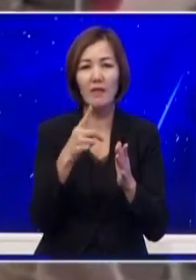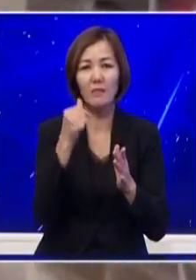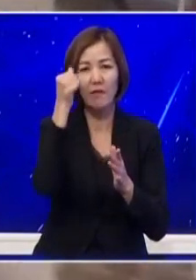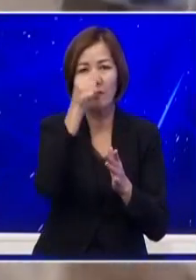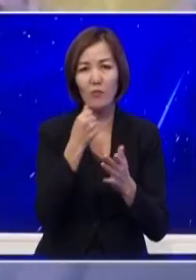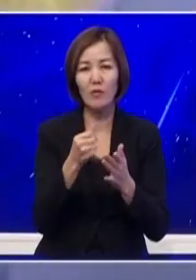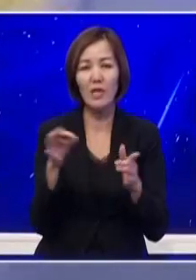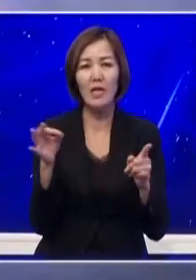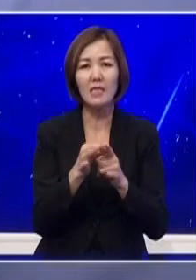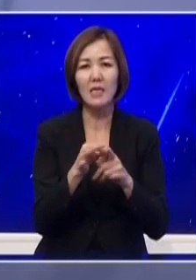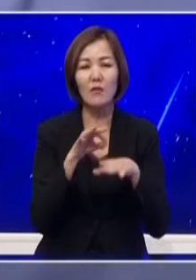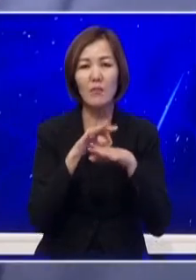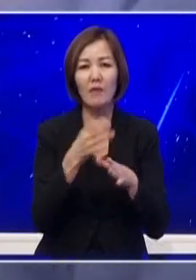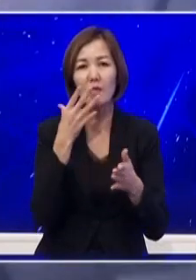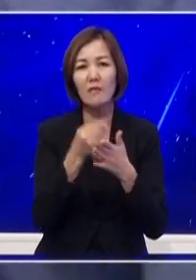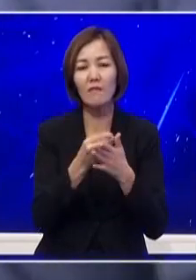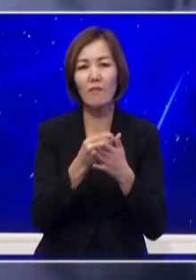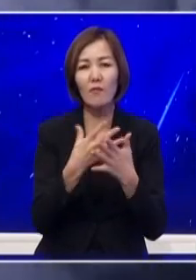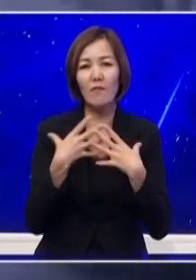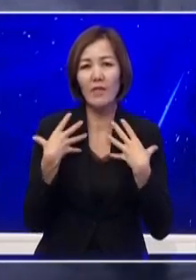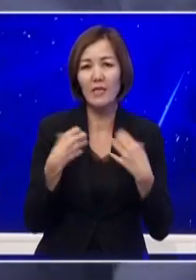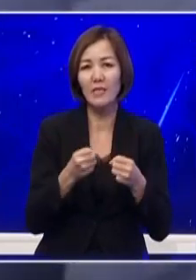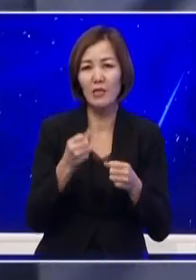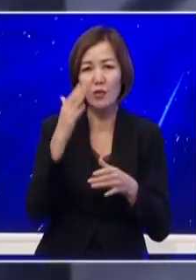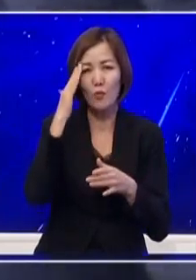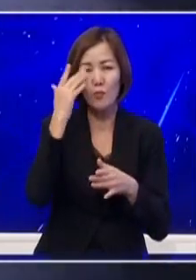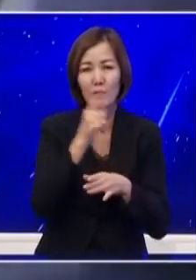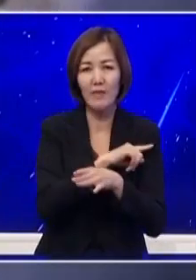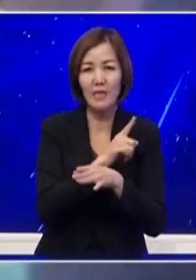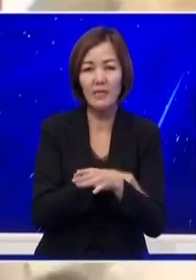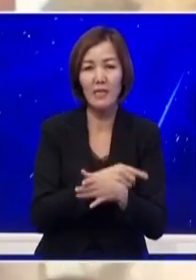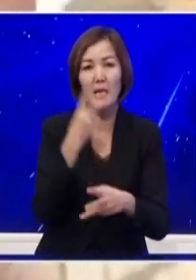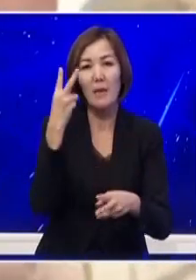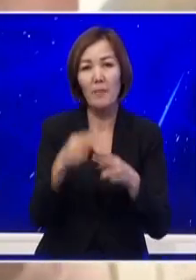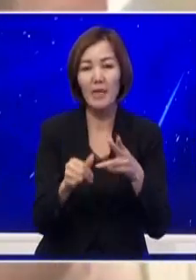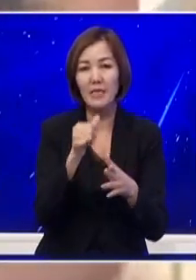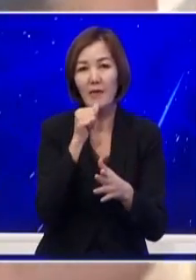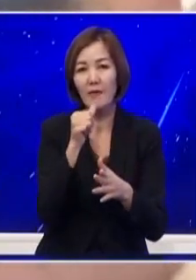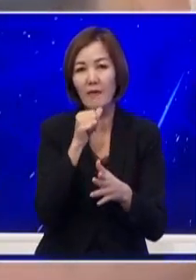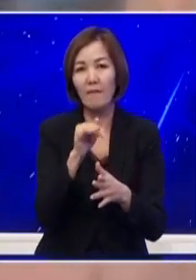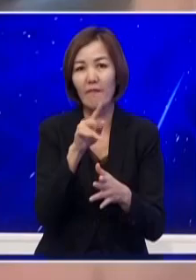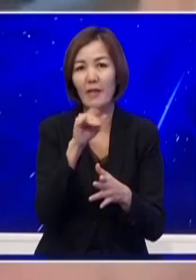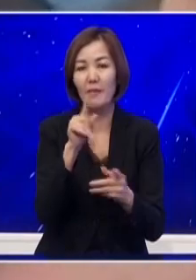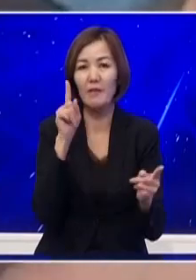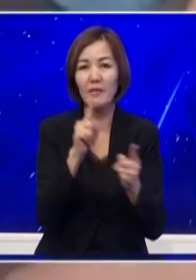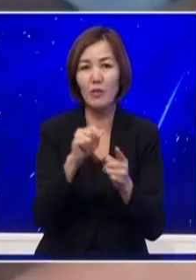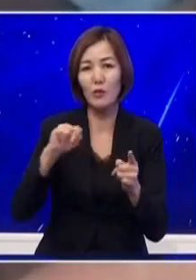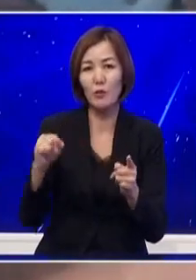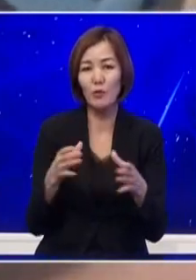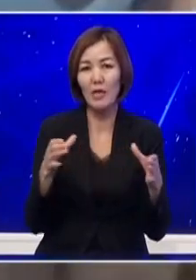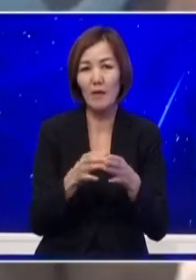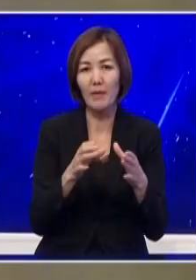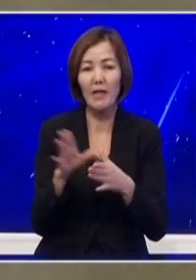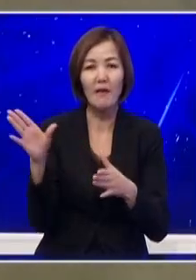2021 года с целью проверить свои физические и умственные силы. По завершении эксперимента Фламини встретили друзья и